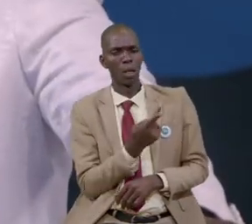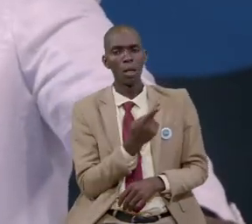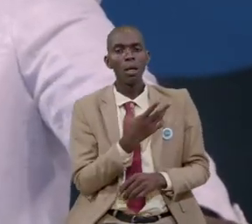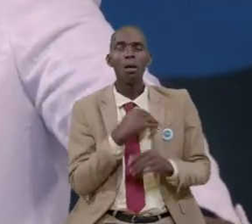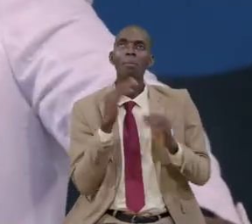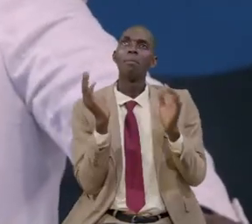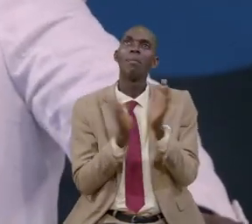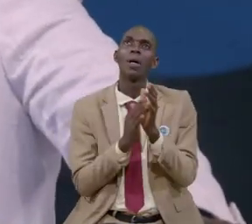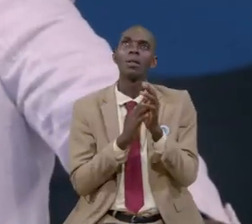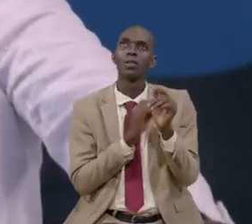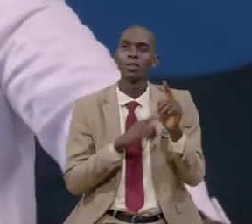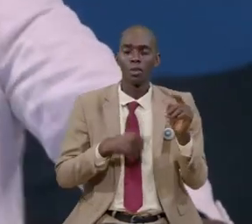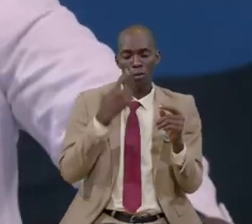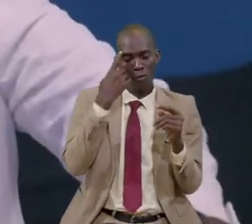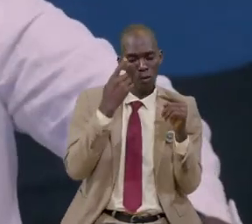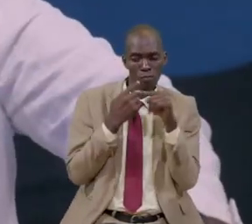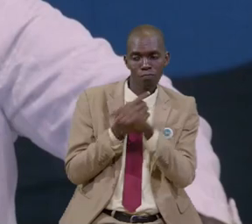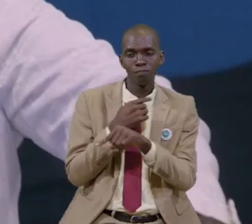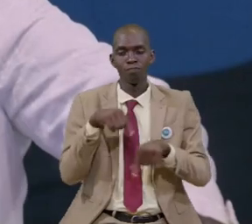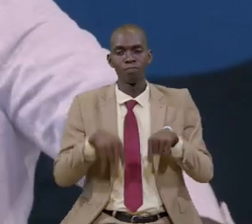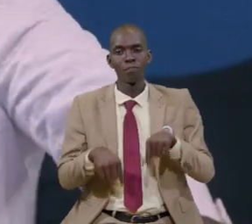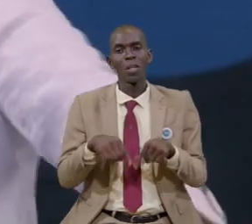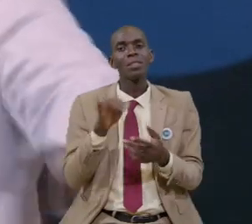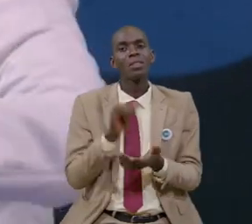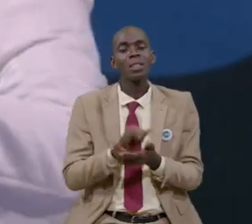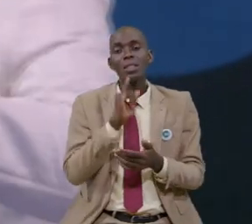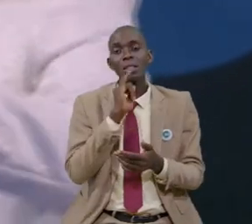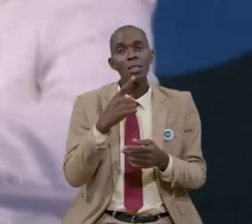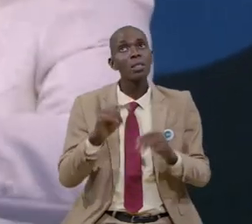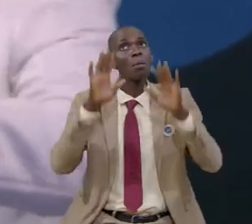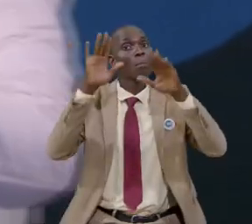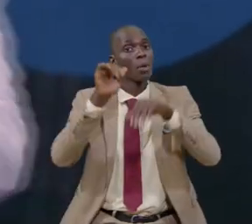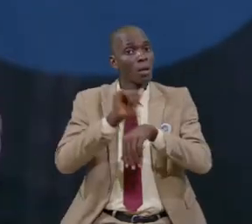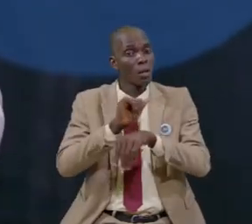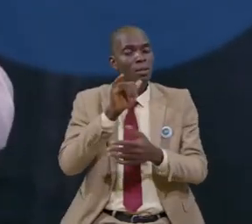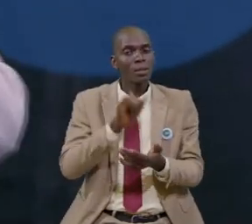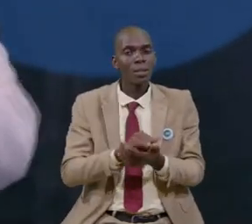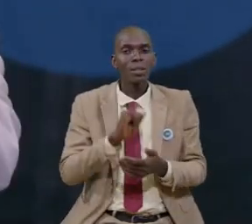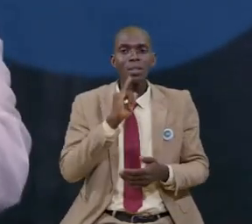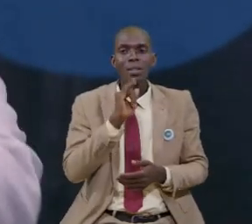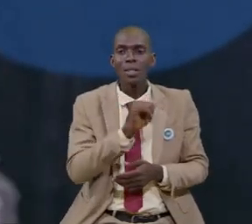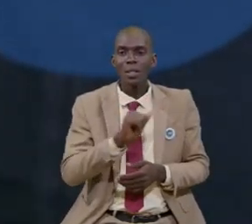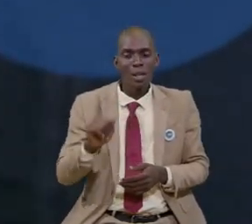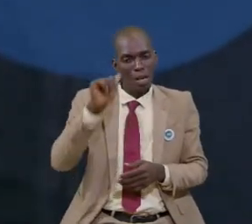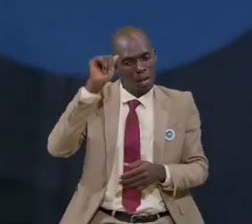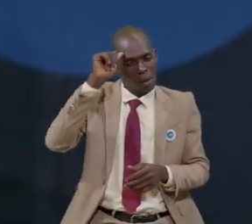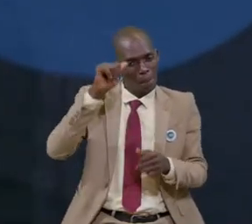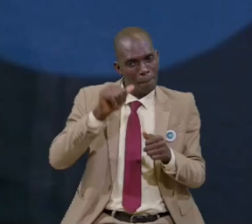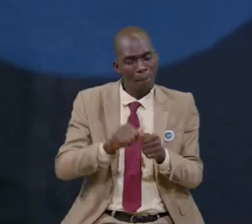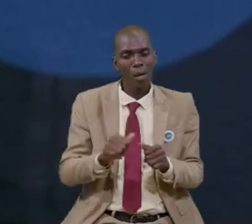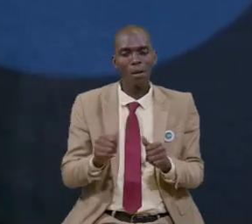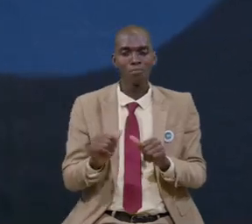gens louaient le Seigneur pour lui. Ça, c'est un miracle. Ça, c'est un miracle